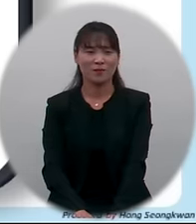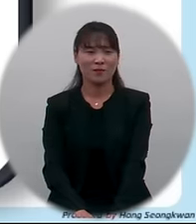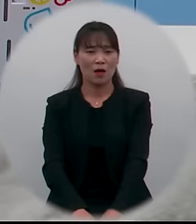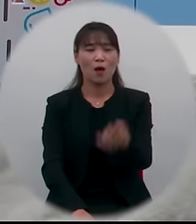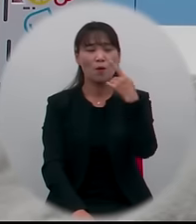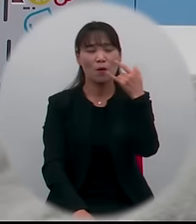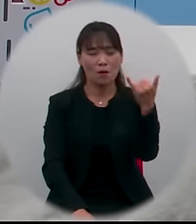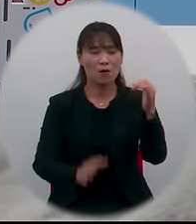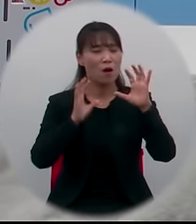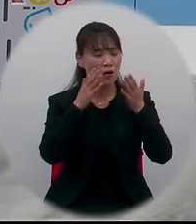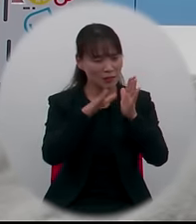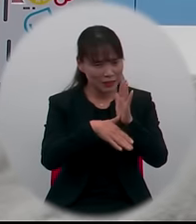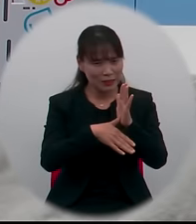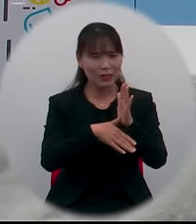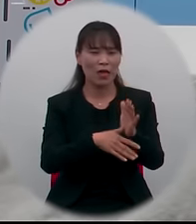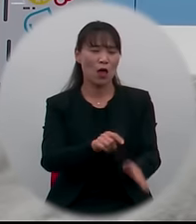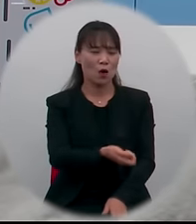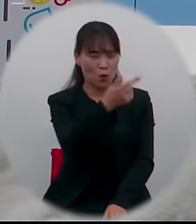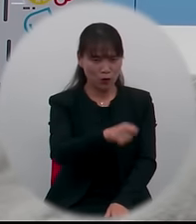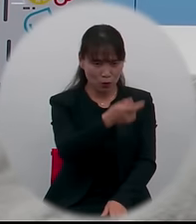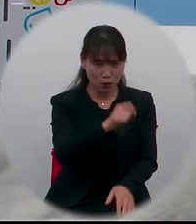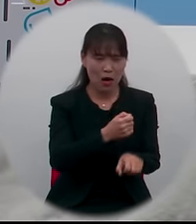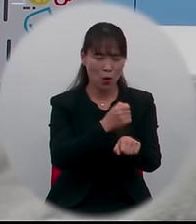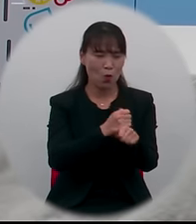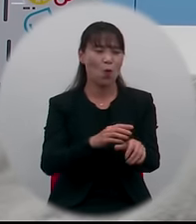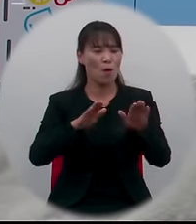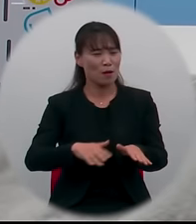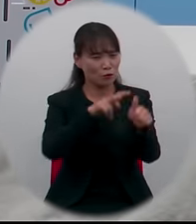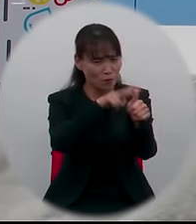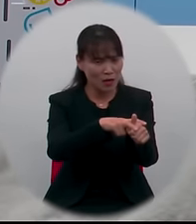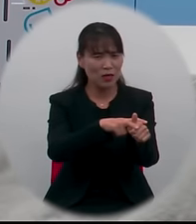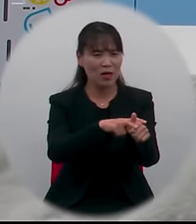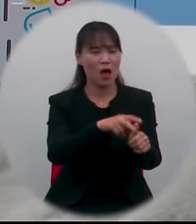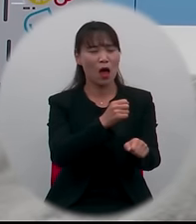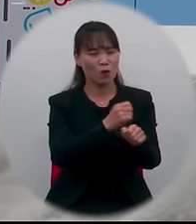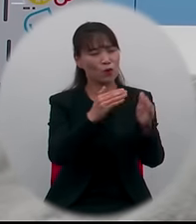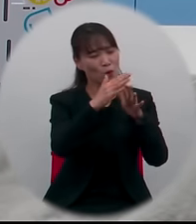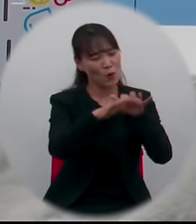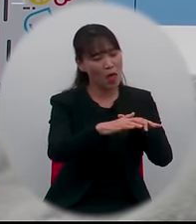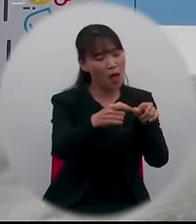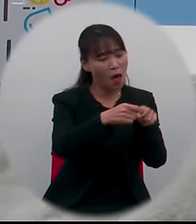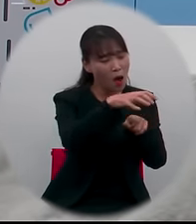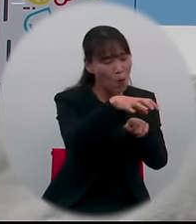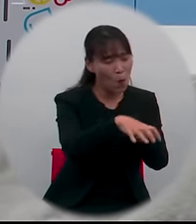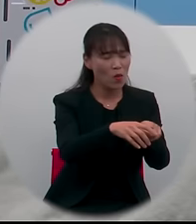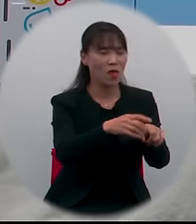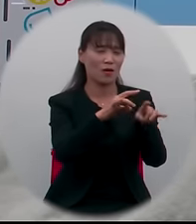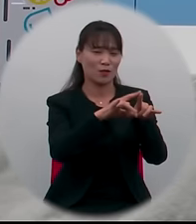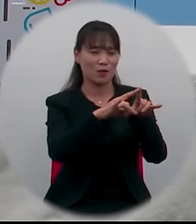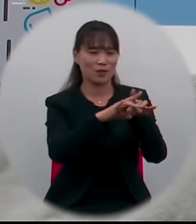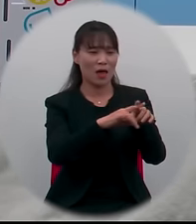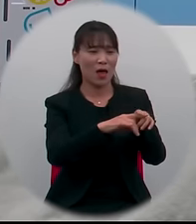있습니다 우리 부모님들 어렸을 때 다 방구도 하시고 공기 놀이도 하시고 말뚝 받기도 하시다가 동네 근처에 생긴 전자